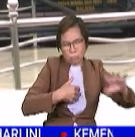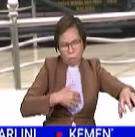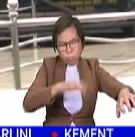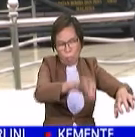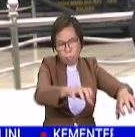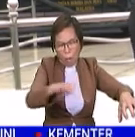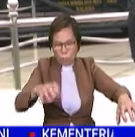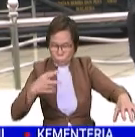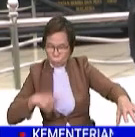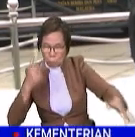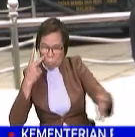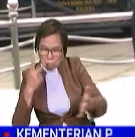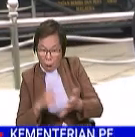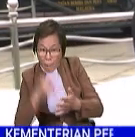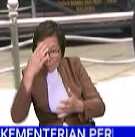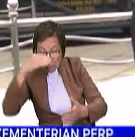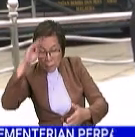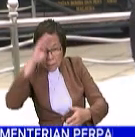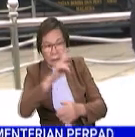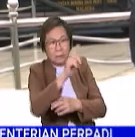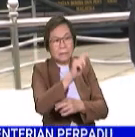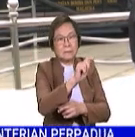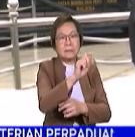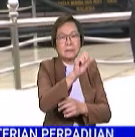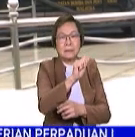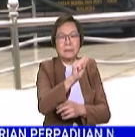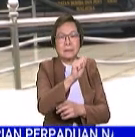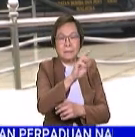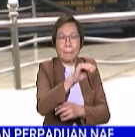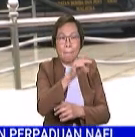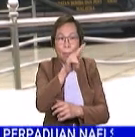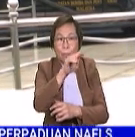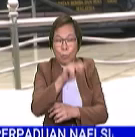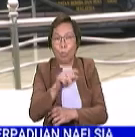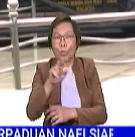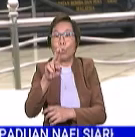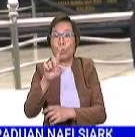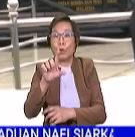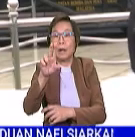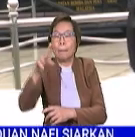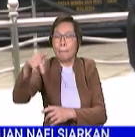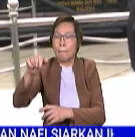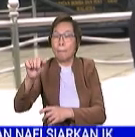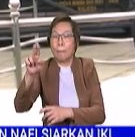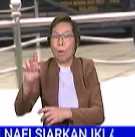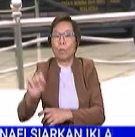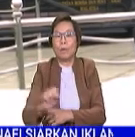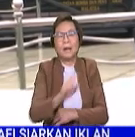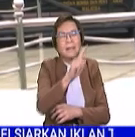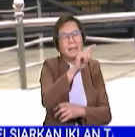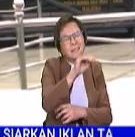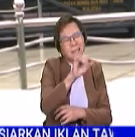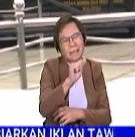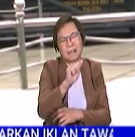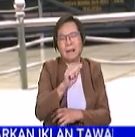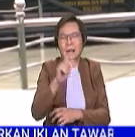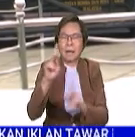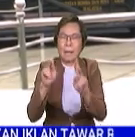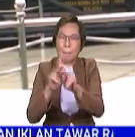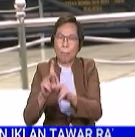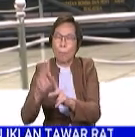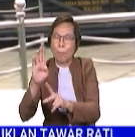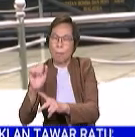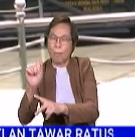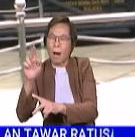kita kenal pasti ya dibeli ini seperti Tambun Tulang kau lupa uh Biar pangkas Kampung bakau dan beberapa kawasan lain